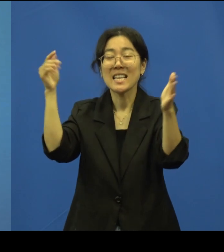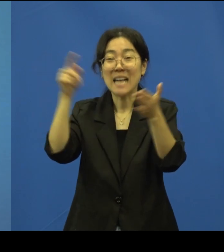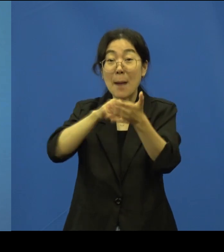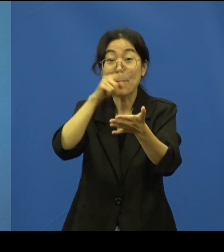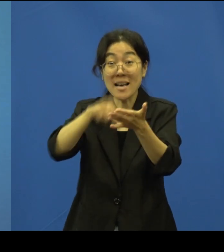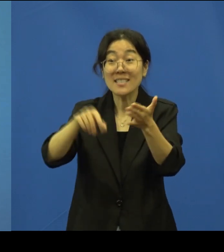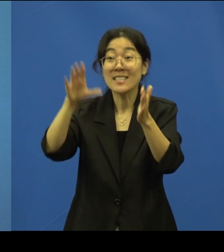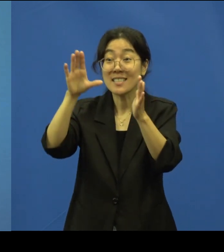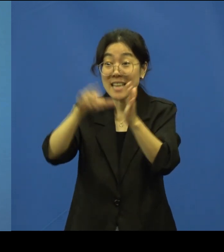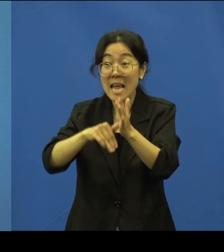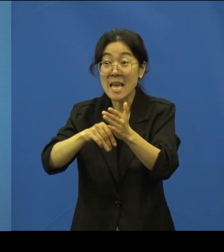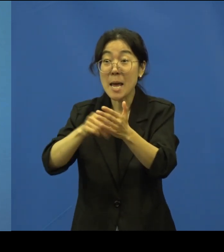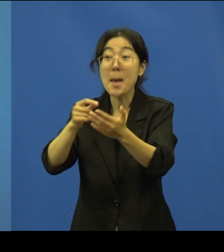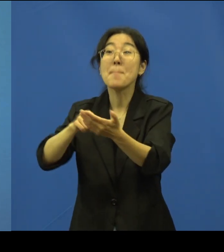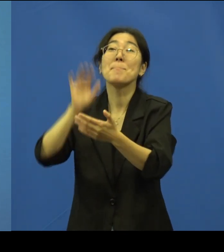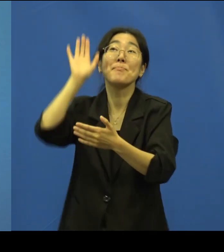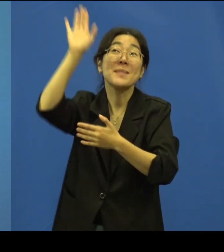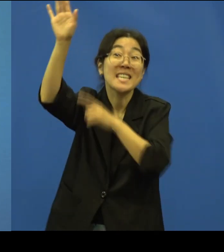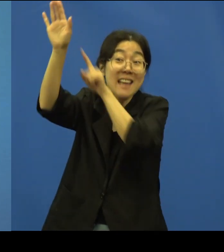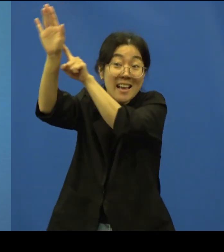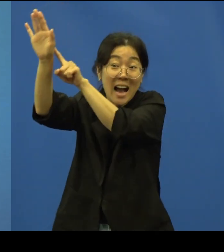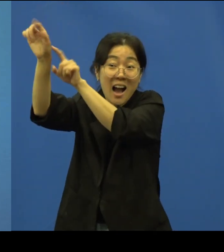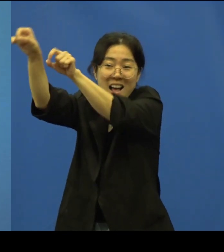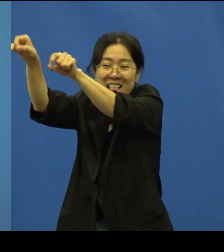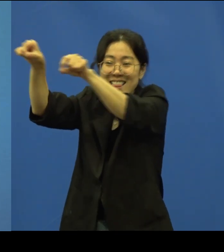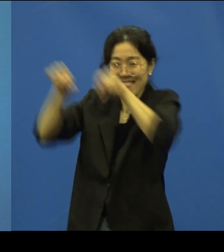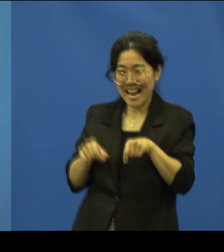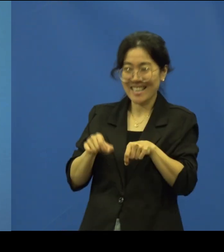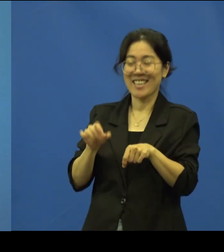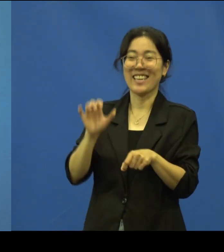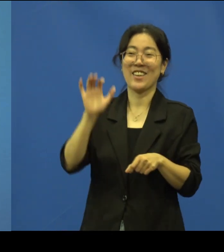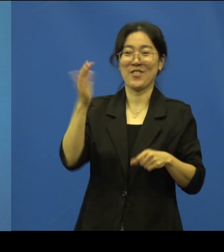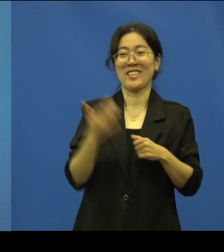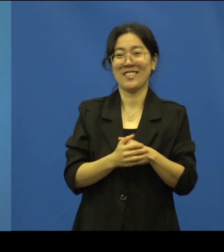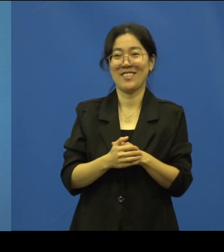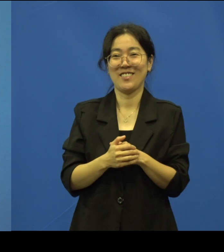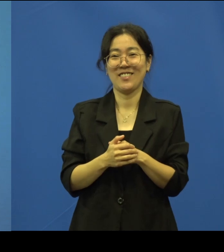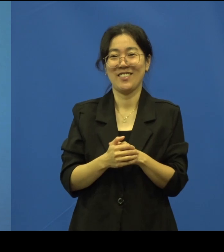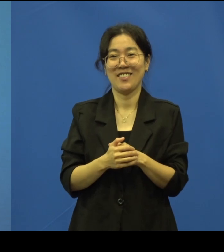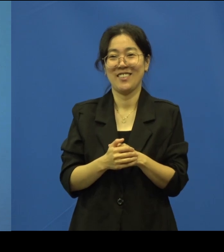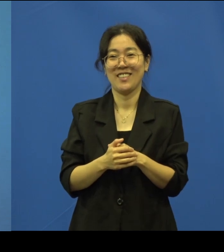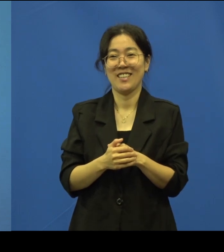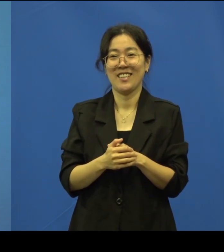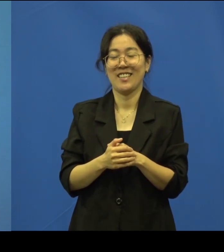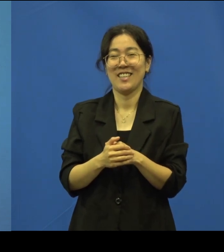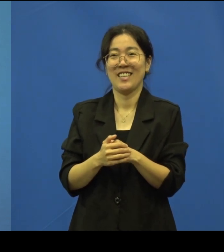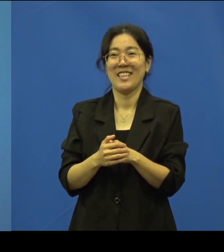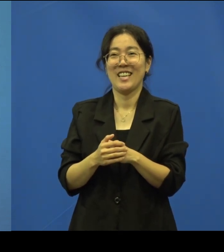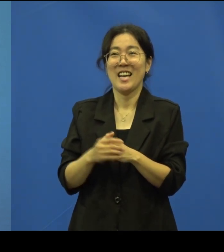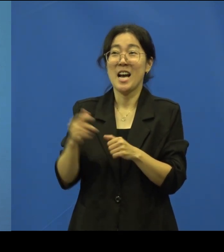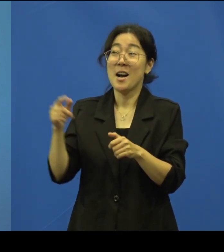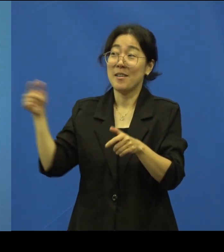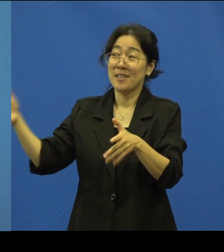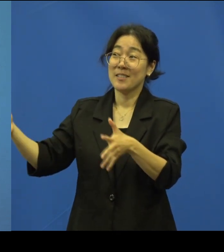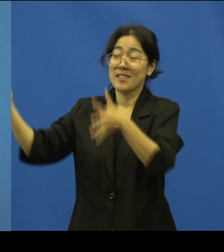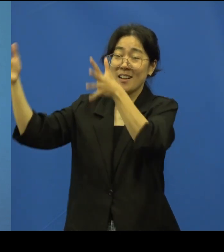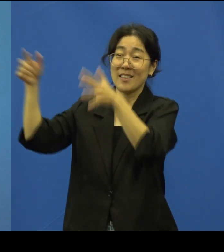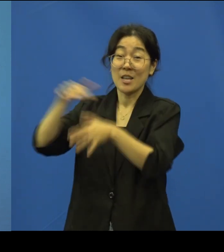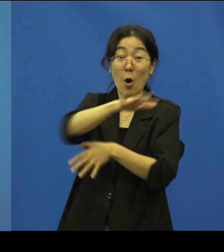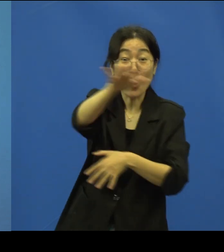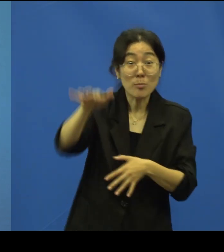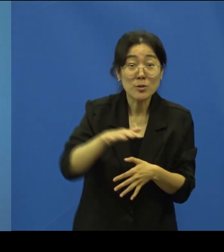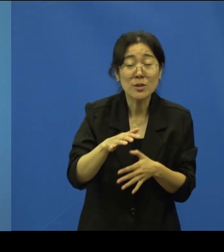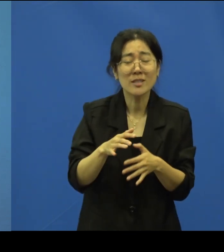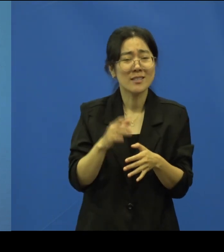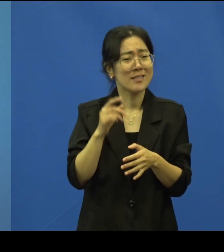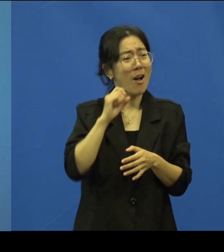하게 되는 것이, 여러분, 이것이 저만의 이 간증이 아니라 여러분이 지금 어떤 어려움이 있다 할지라도 그렇게